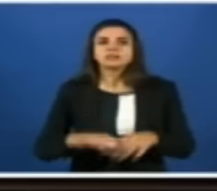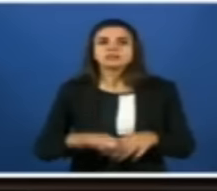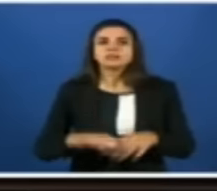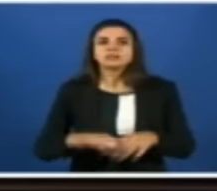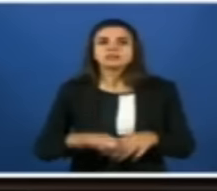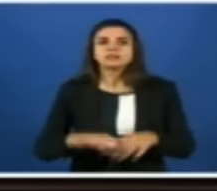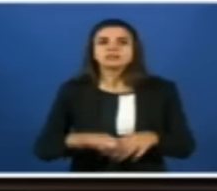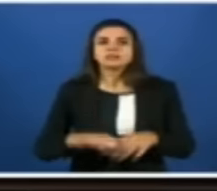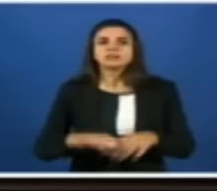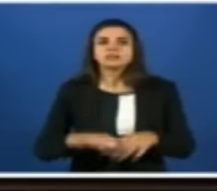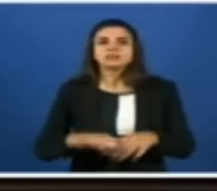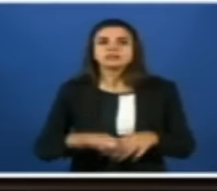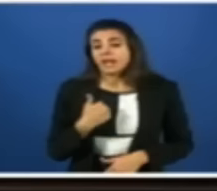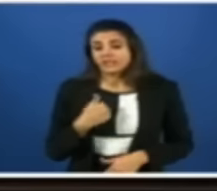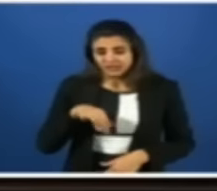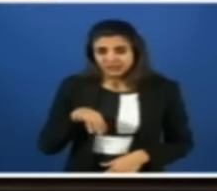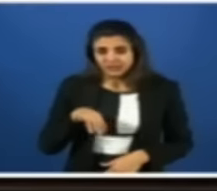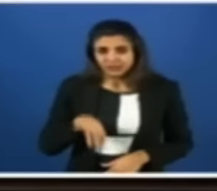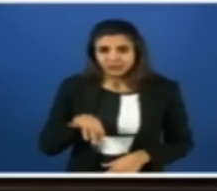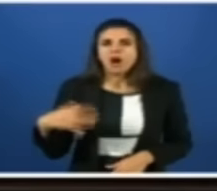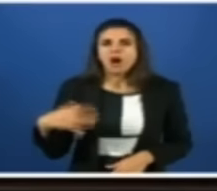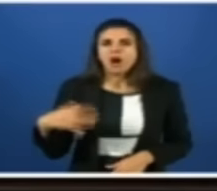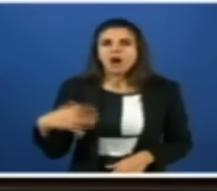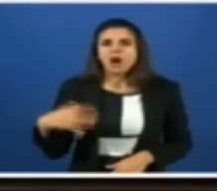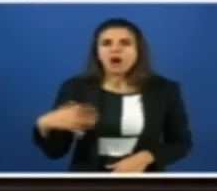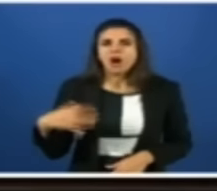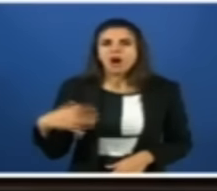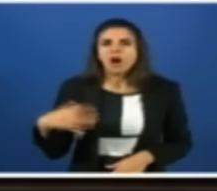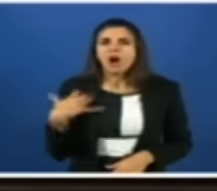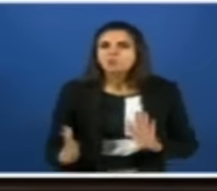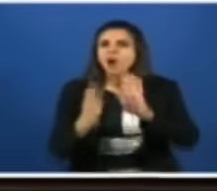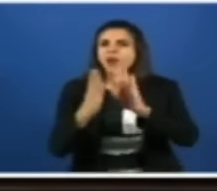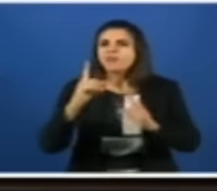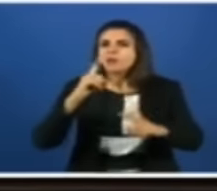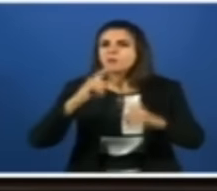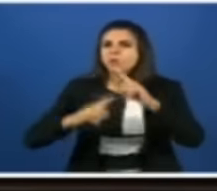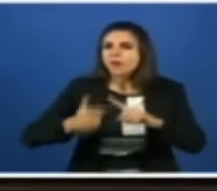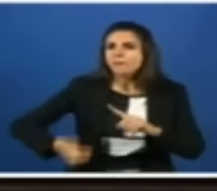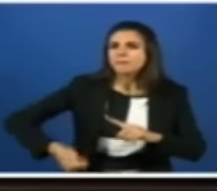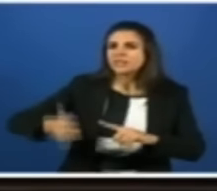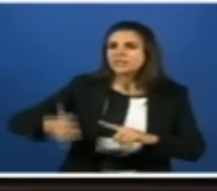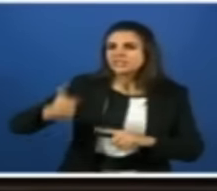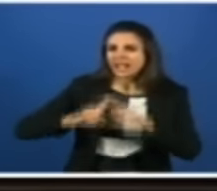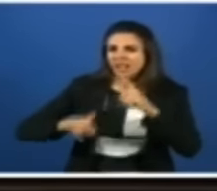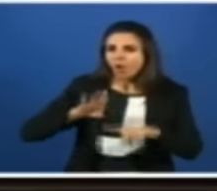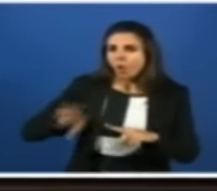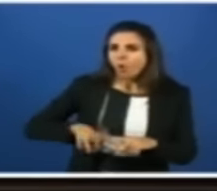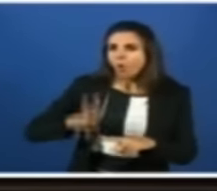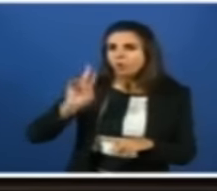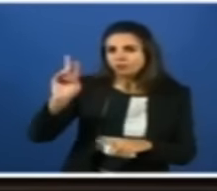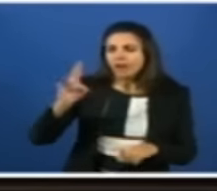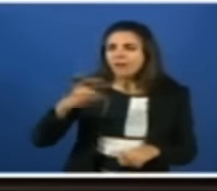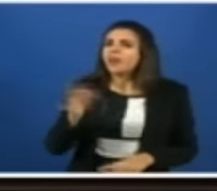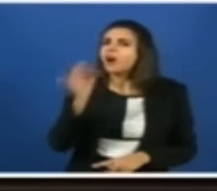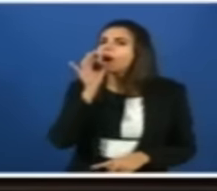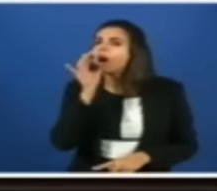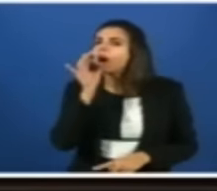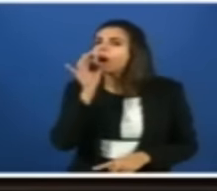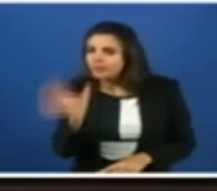Ben buradan ana muhalefet partisi liderine de Sayın Kılıçdaroğlu'na da çağrıda